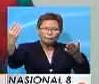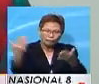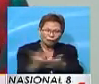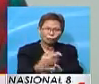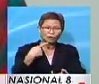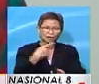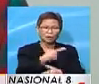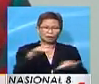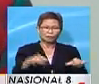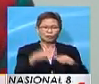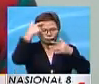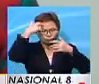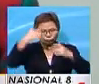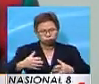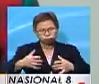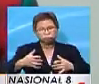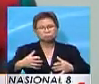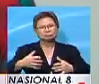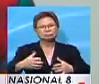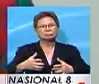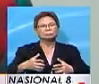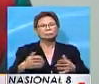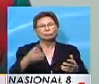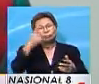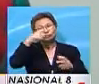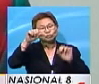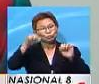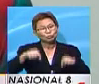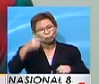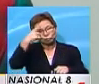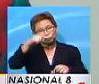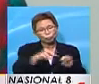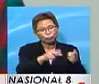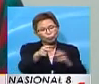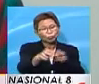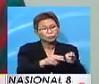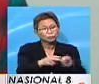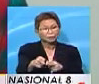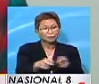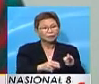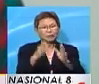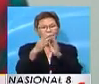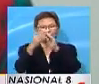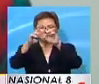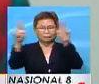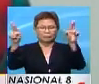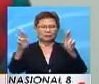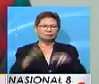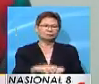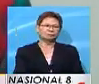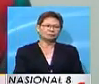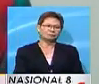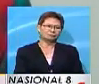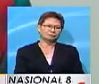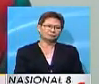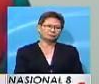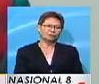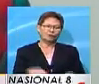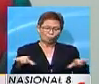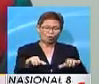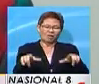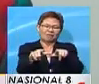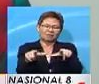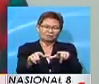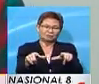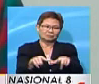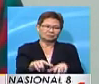kita akan buat satu keputusan bagi membolehkan pengurusan pihak Man